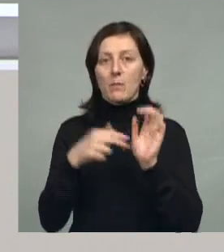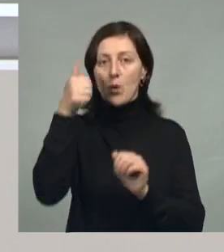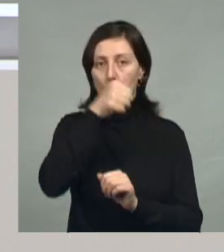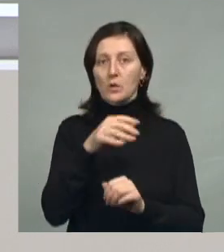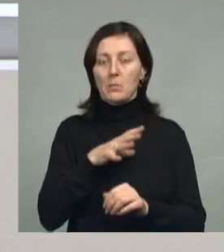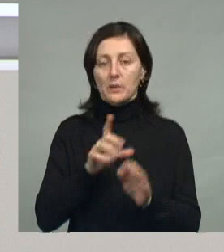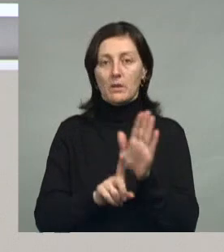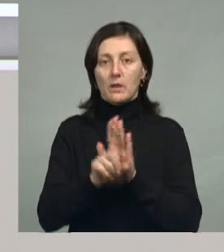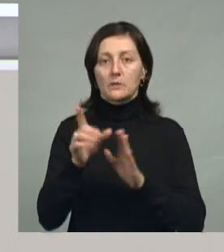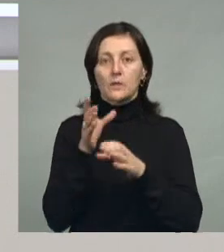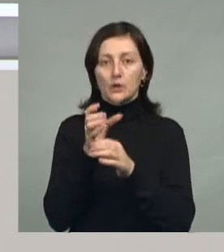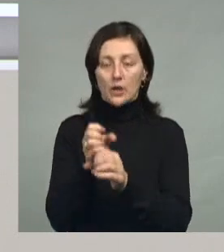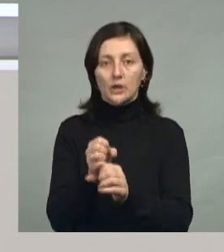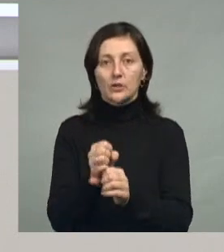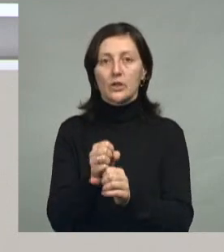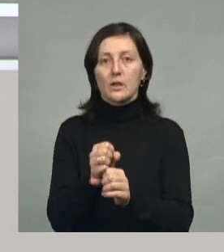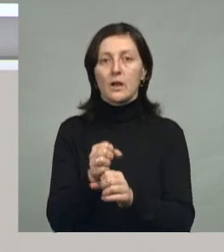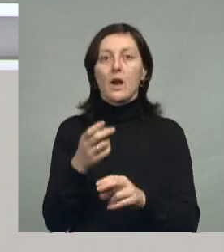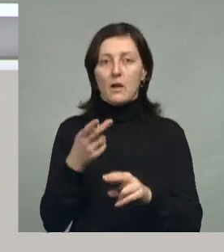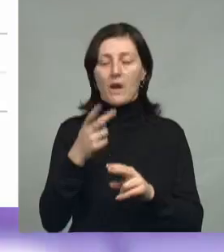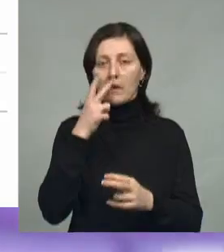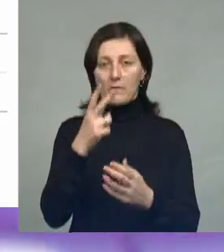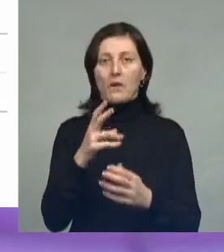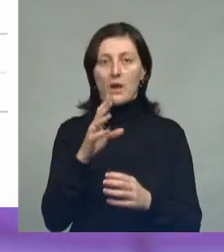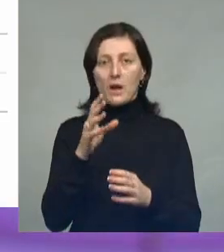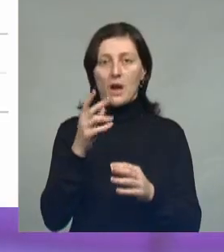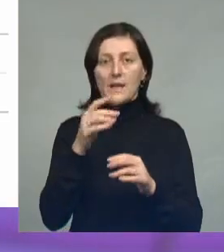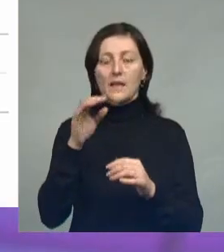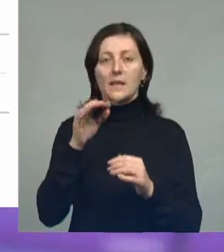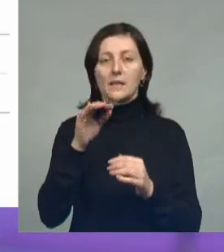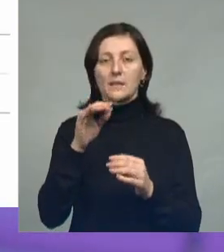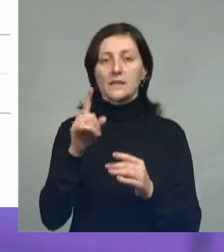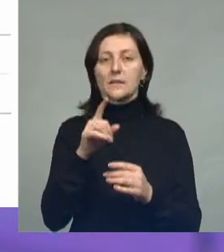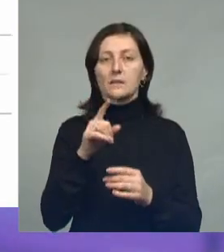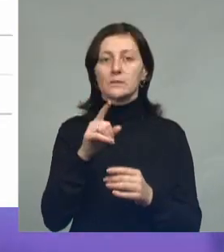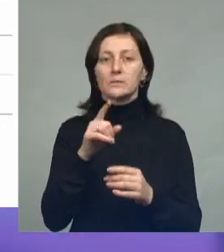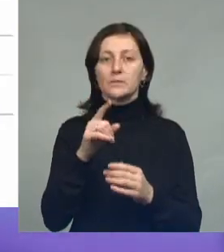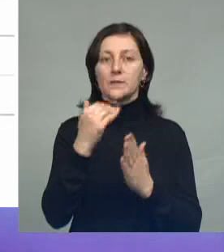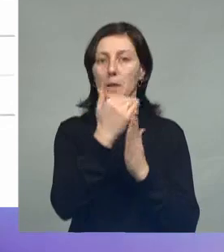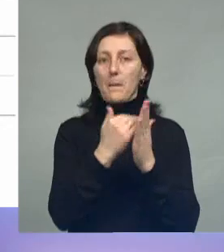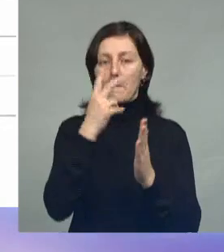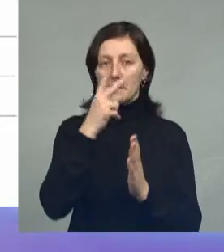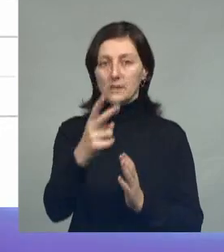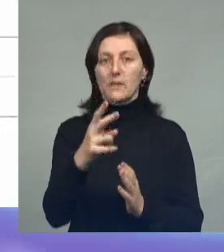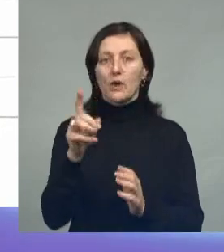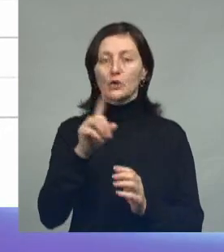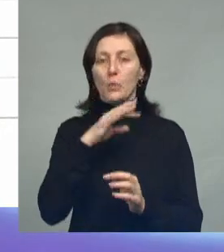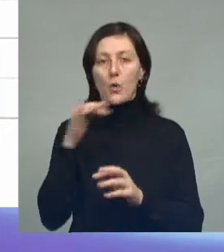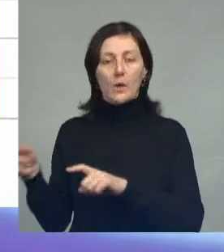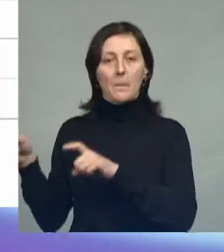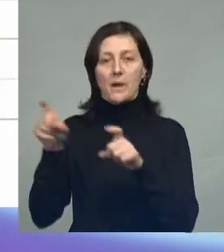сокращение а в целом картина была довольно стабильной источником позитива оставалось миграция которая чаще всего